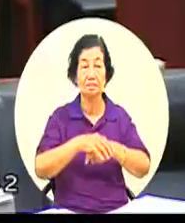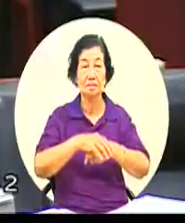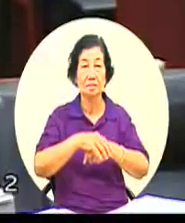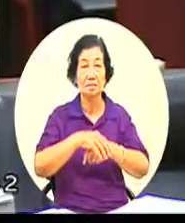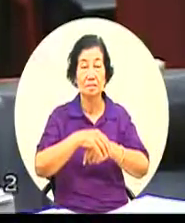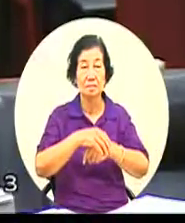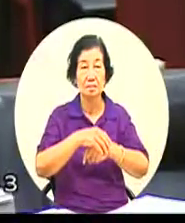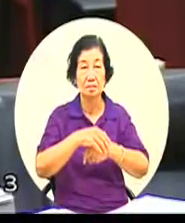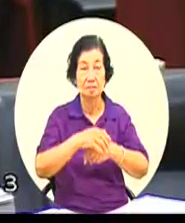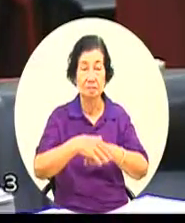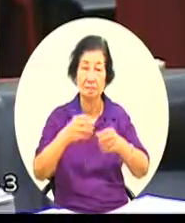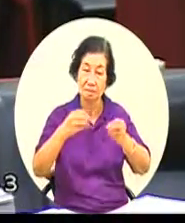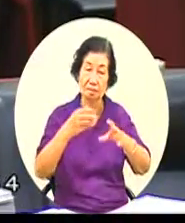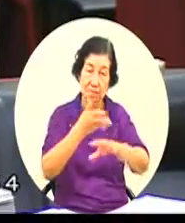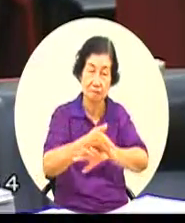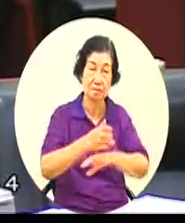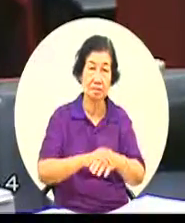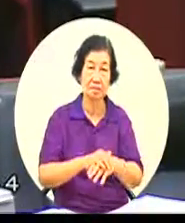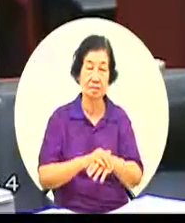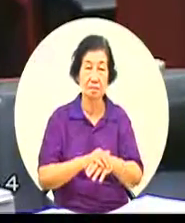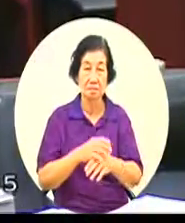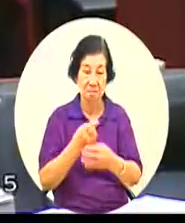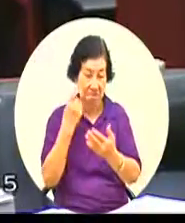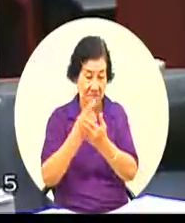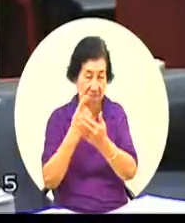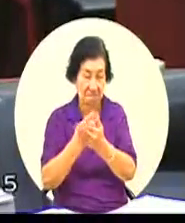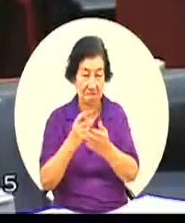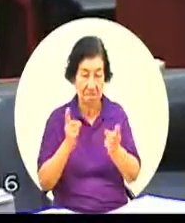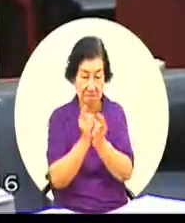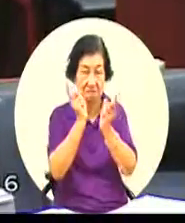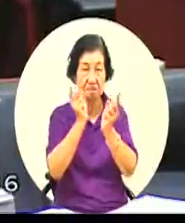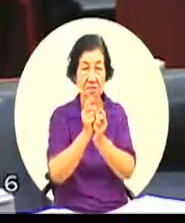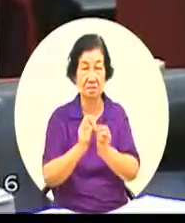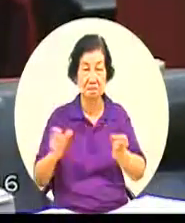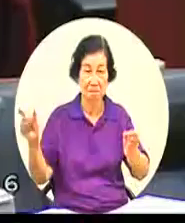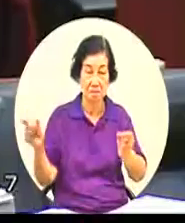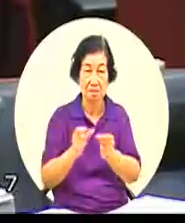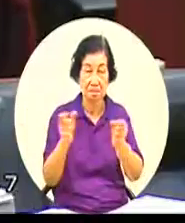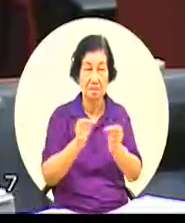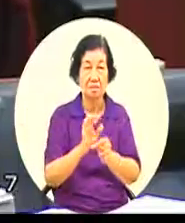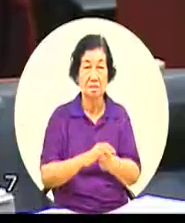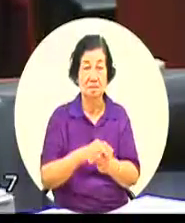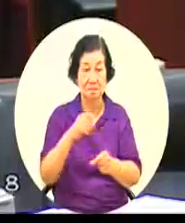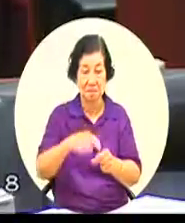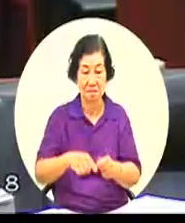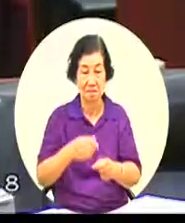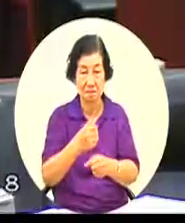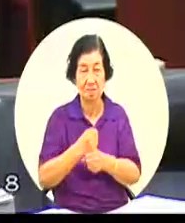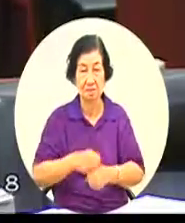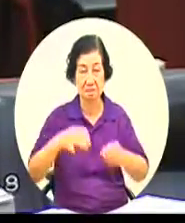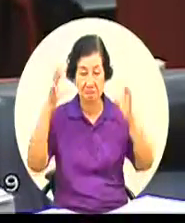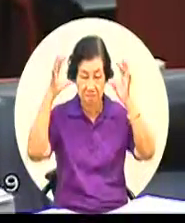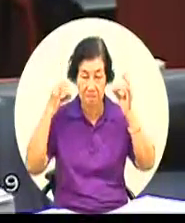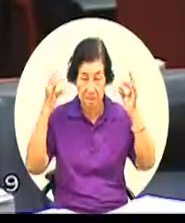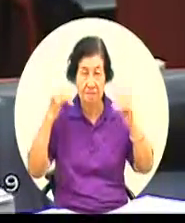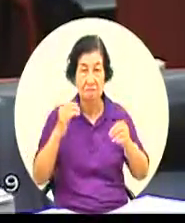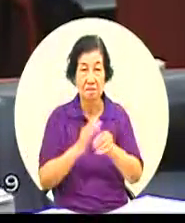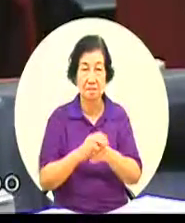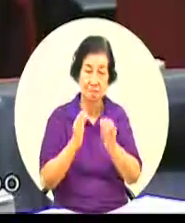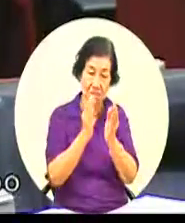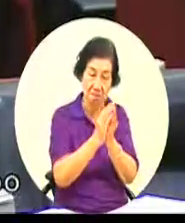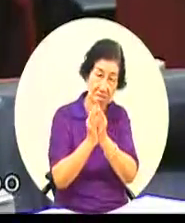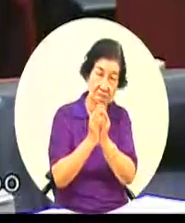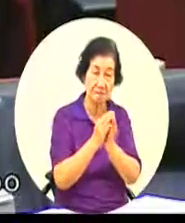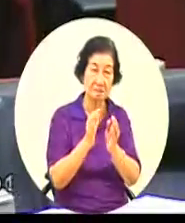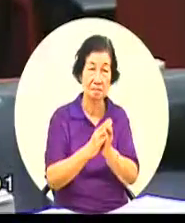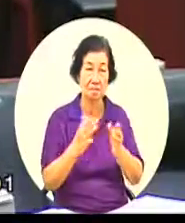啦。建啊，丰泰啊来，纳马西亚、桃园、茂林，就